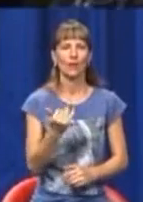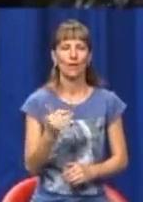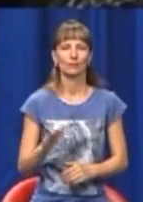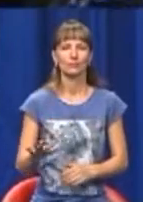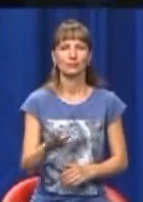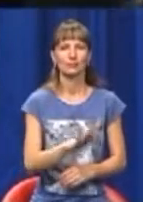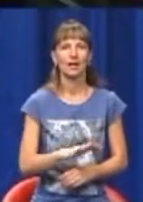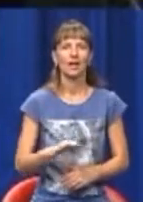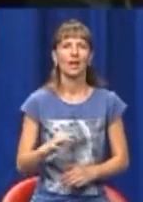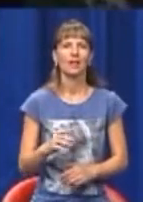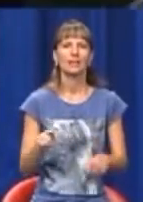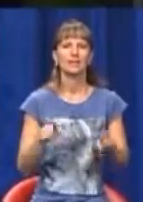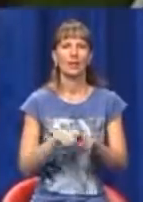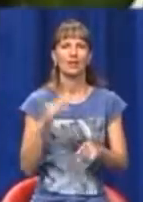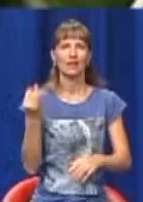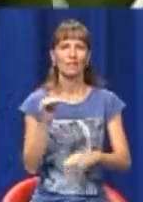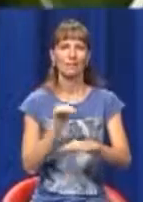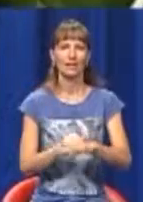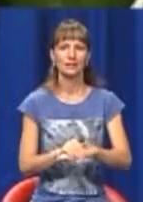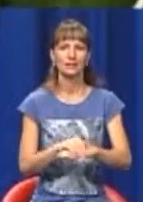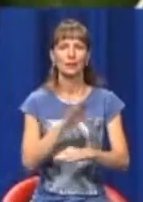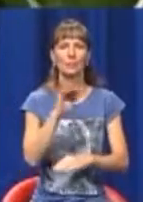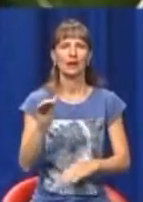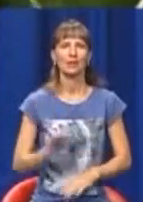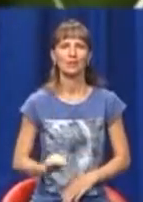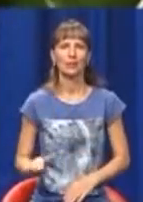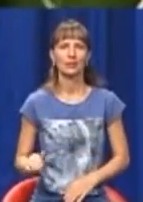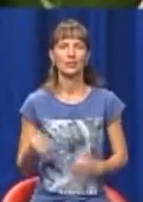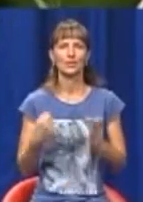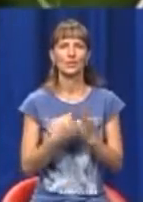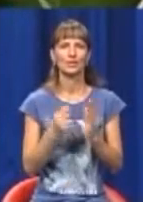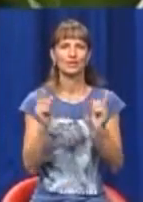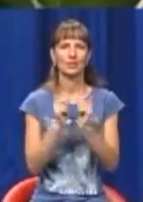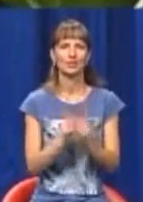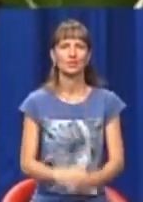Ось такий цікавий факт. Бувайте, малята, до побачення!